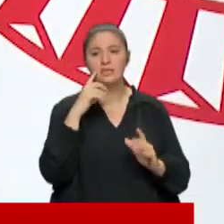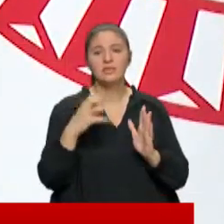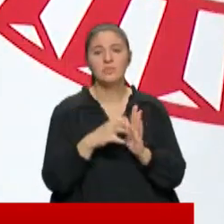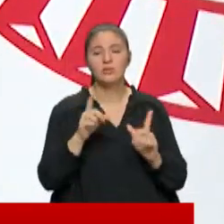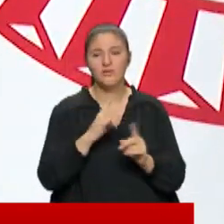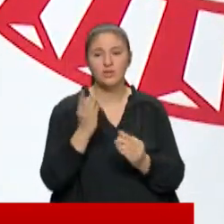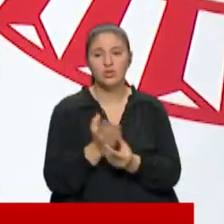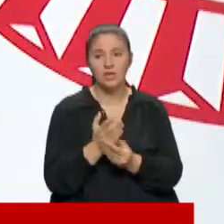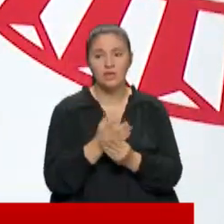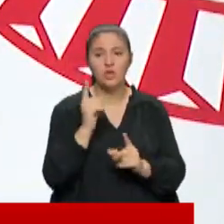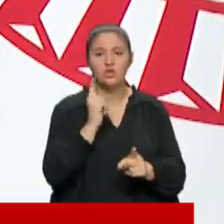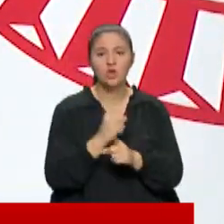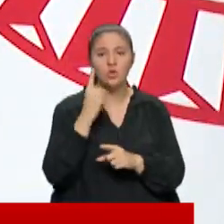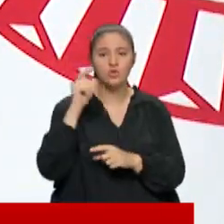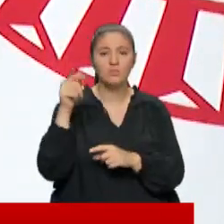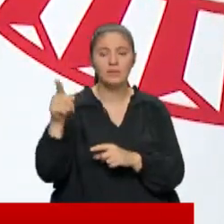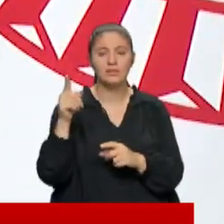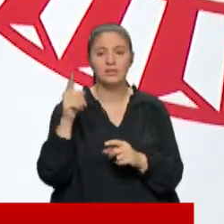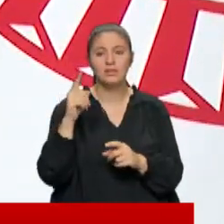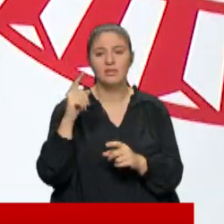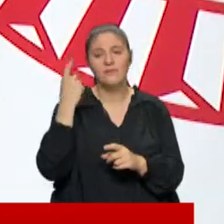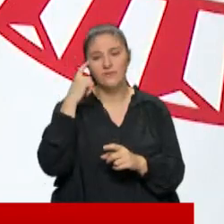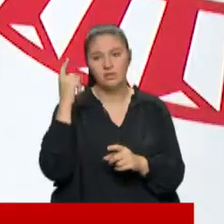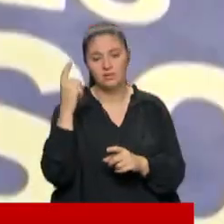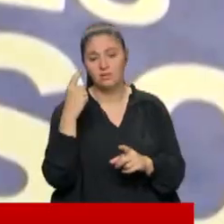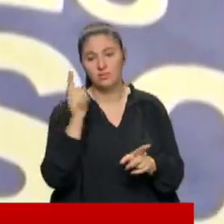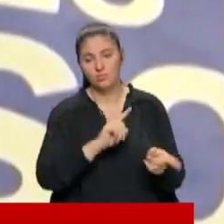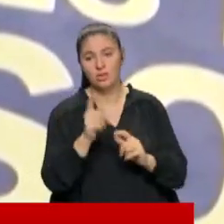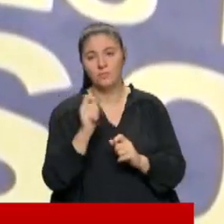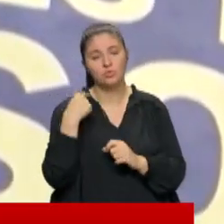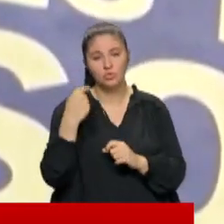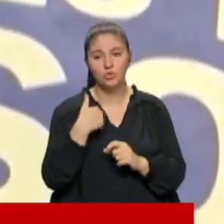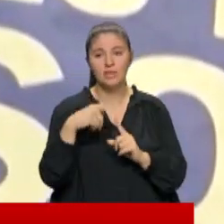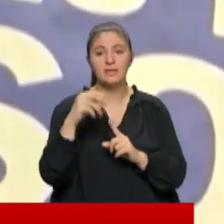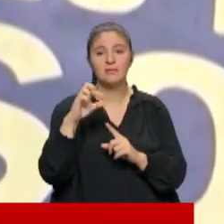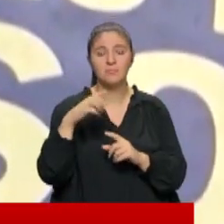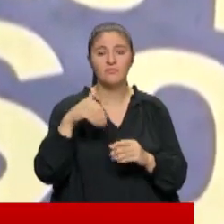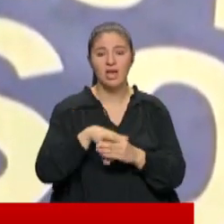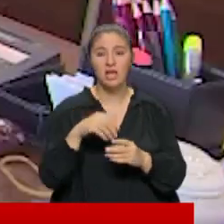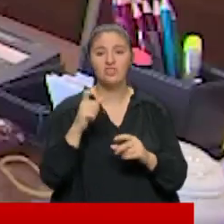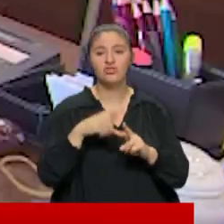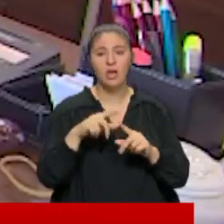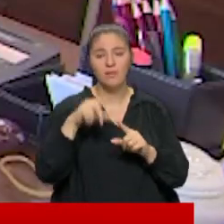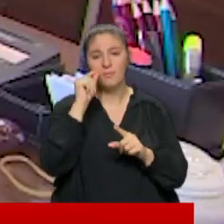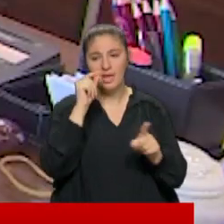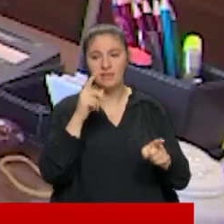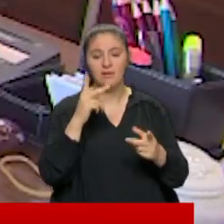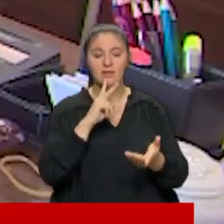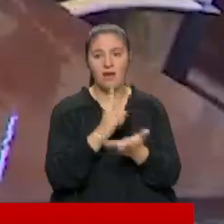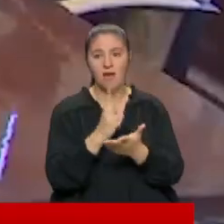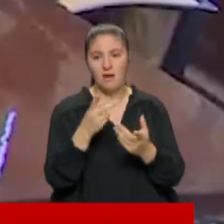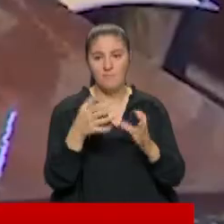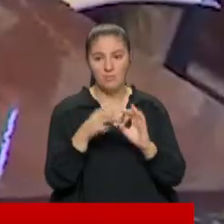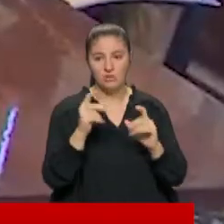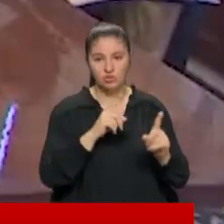davalarda, dosyalarda doğrudan hükümetin dahlinin olduğunu biz düşünüyoruz. Tip milletvekili Can Atalay'ın hak ihlali başvurusunu karara bağlamak